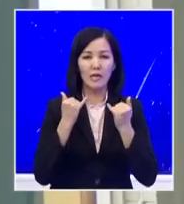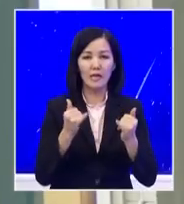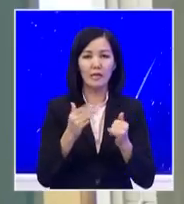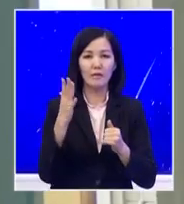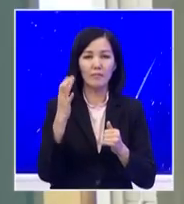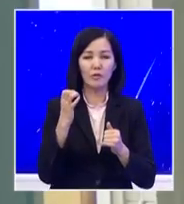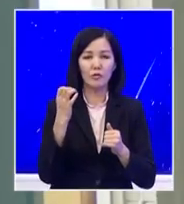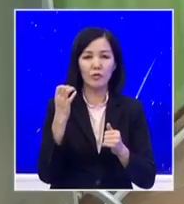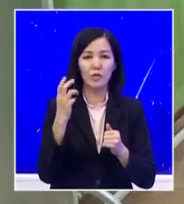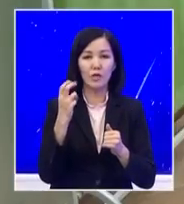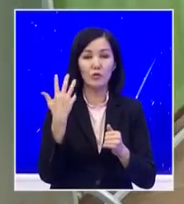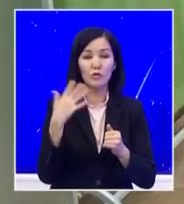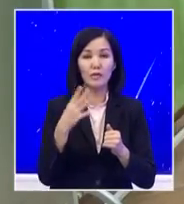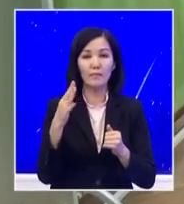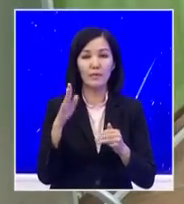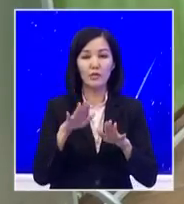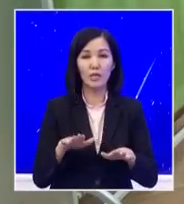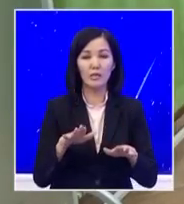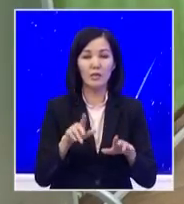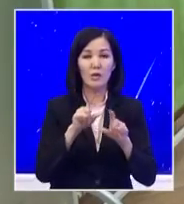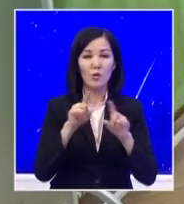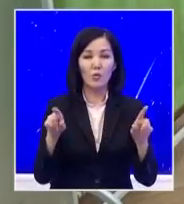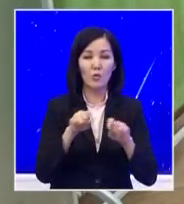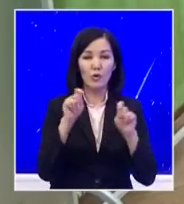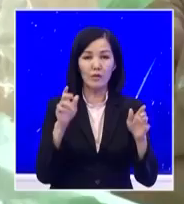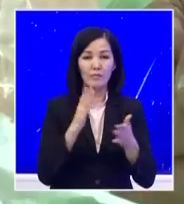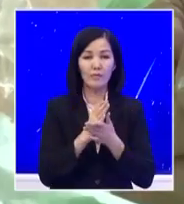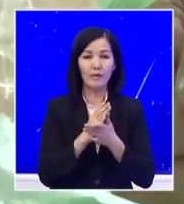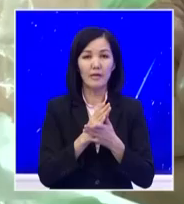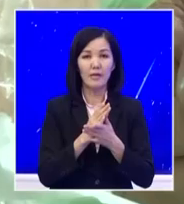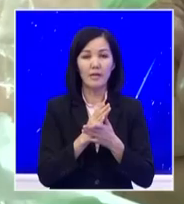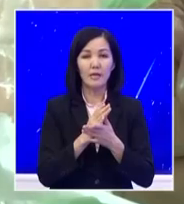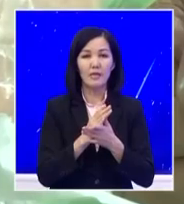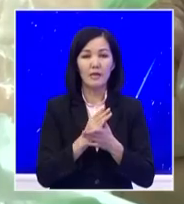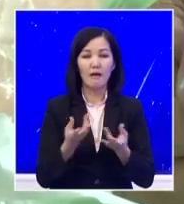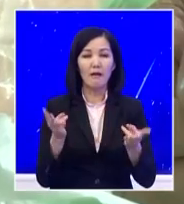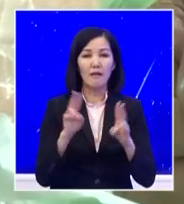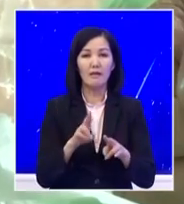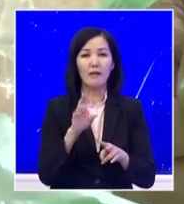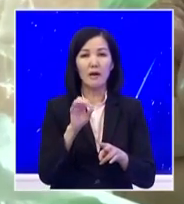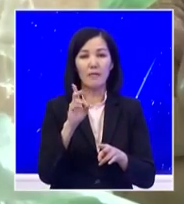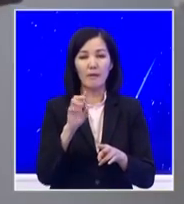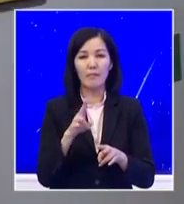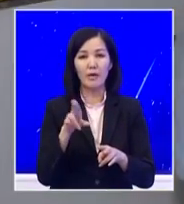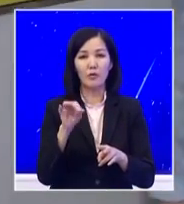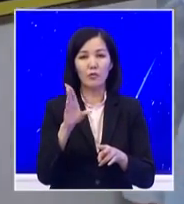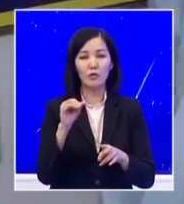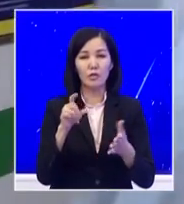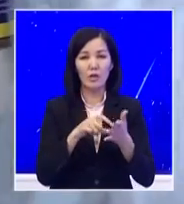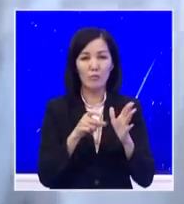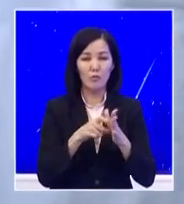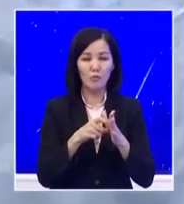245 жатын орын бар. Соның 125-і дәл осы аудандық ем алу орталығында. Қалғаны Қабанбай мен достықтағы